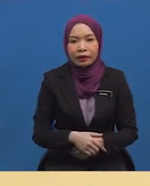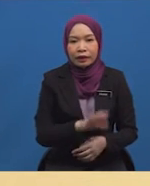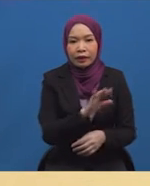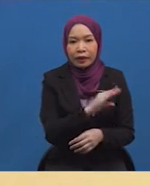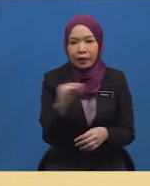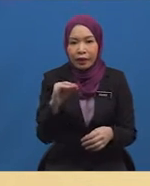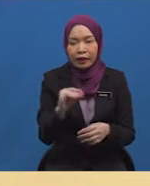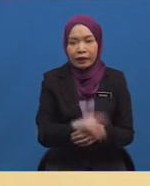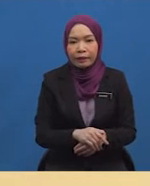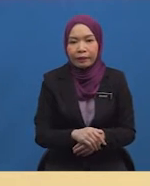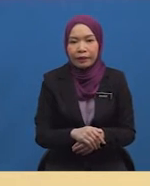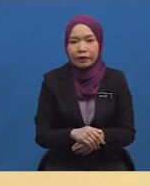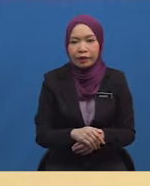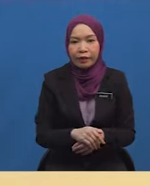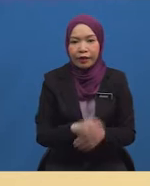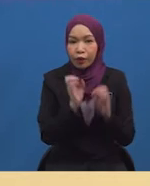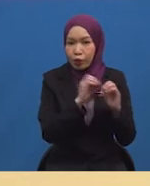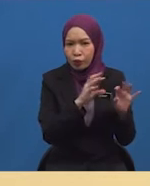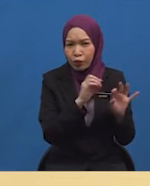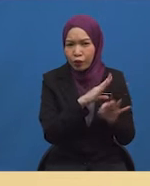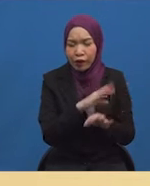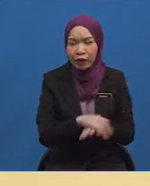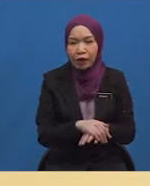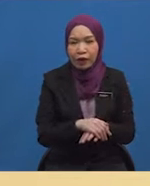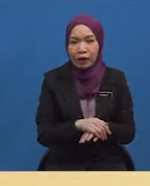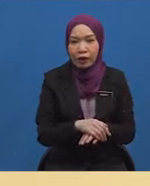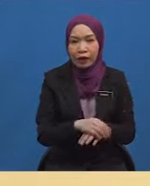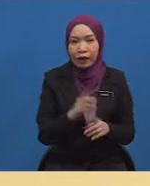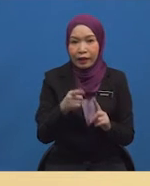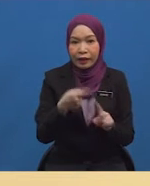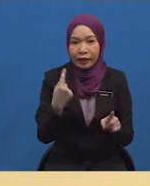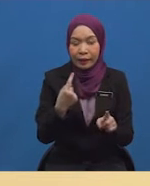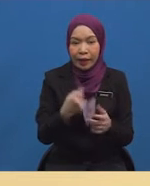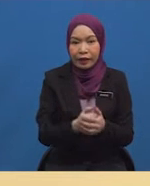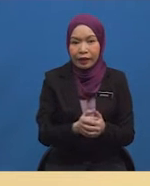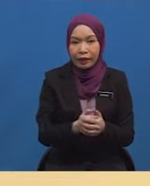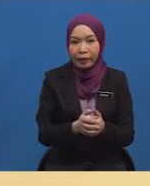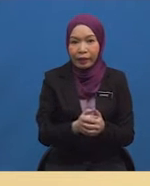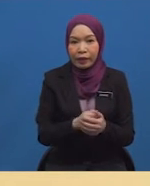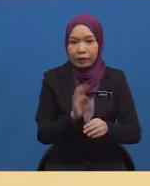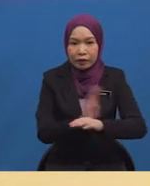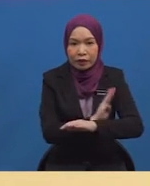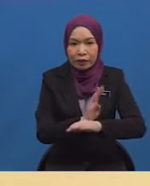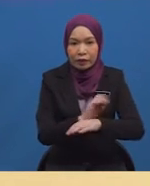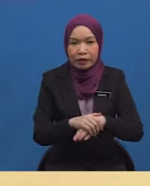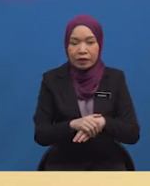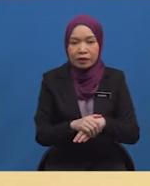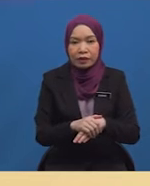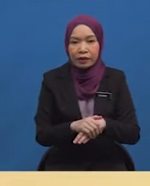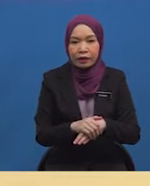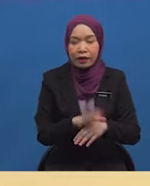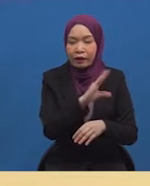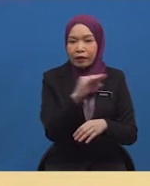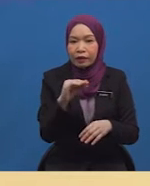Pencemaran udara akibat dari asap kilang dan asap kenderaan yang banyak. Selain itu, pencemaran bau